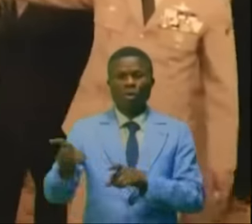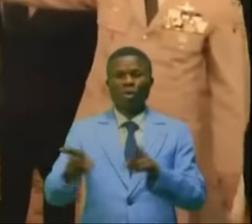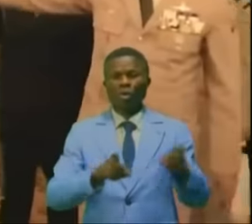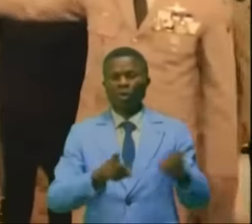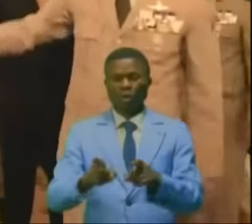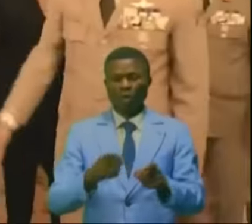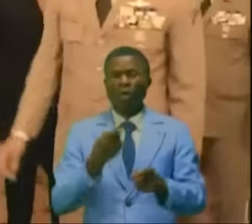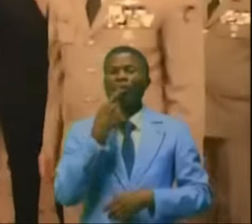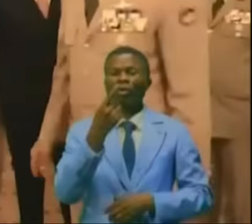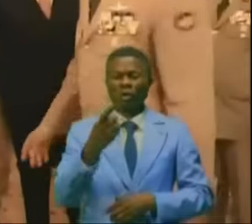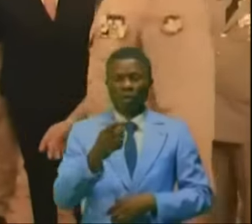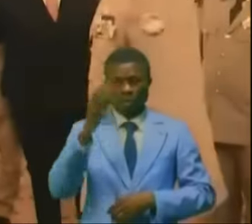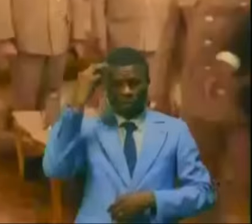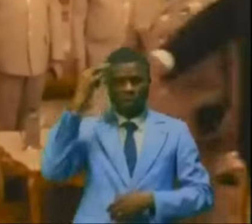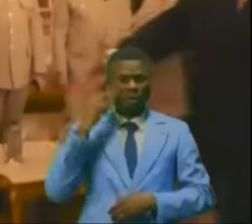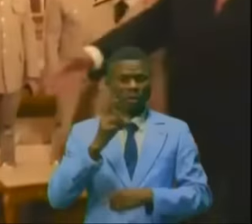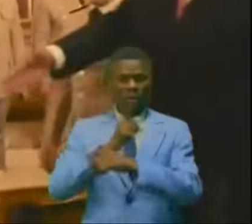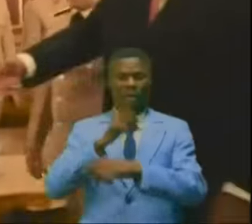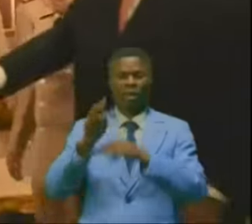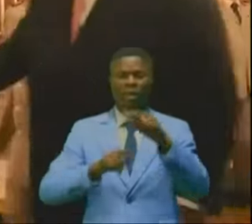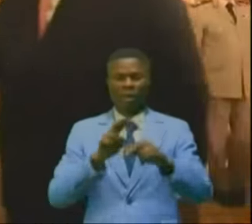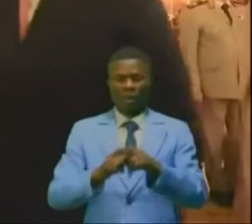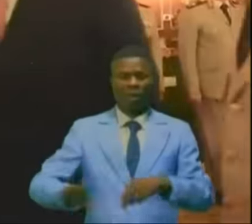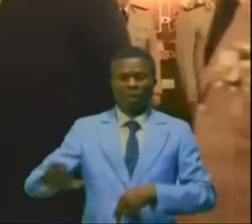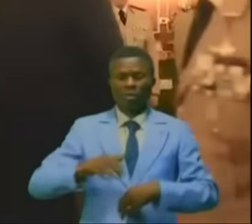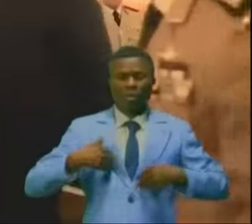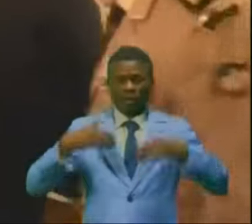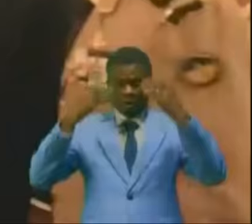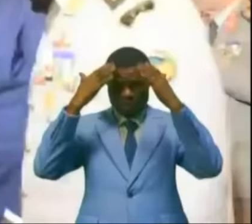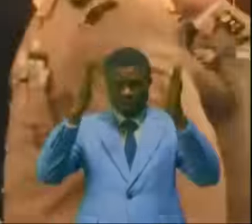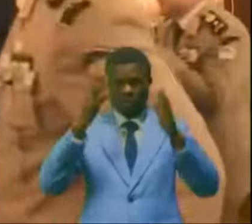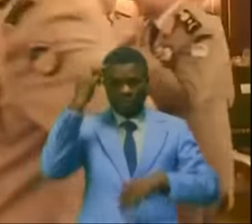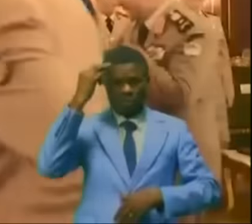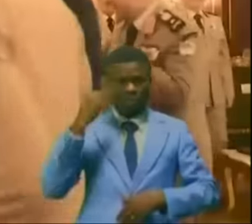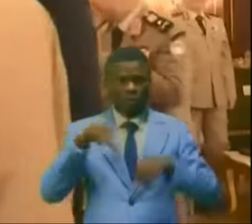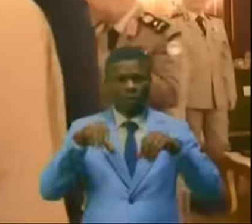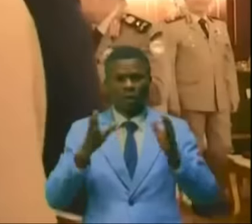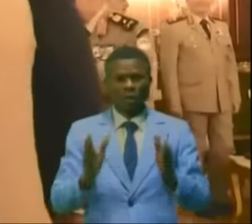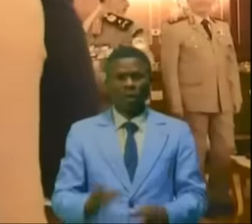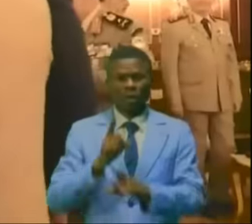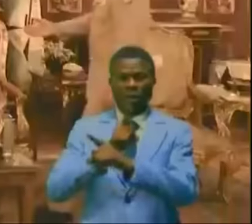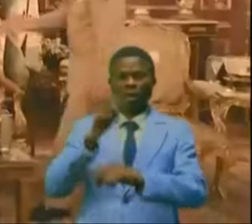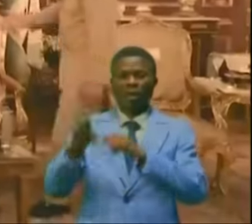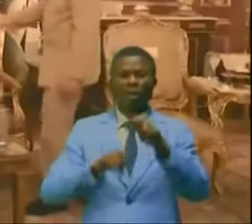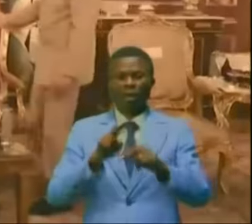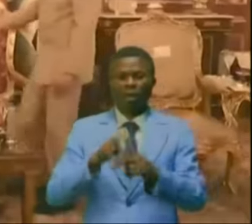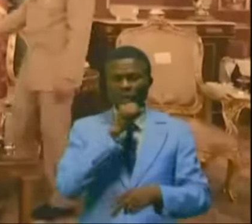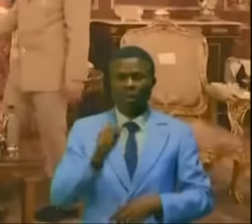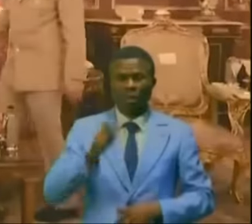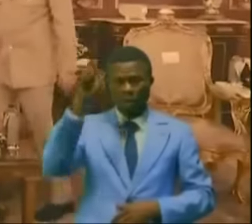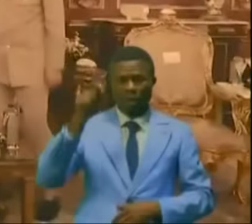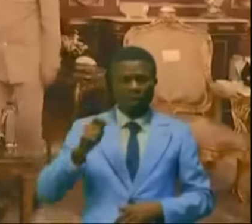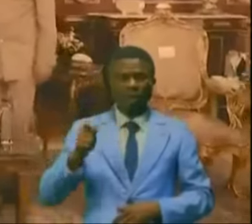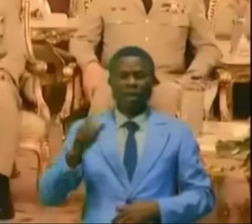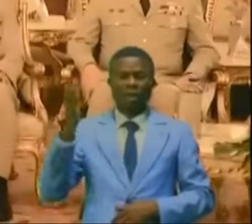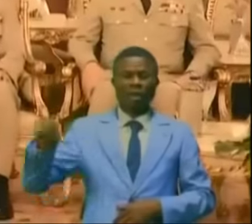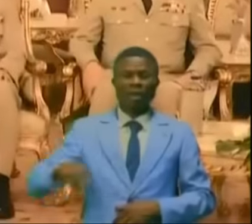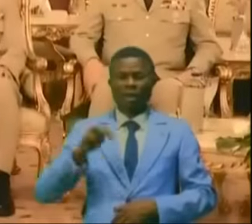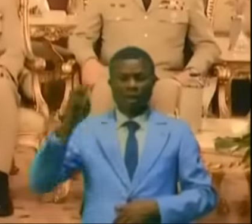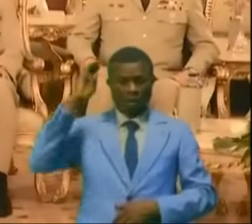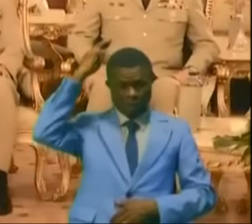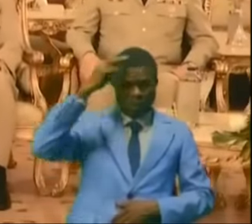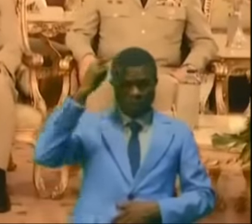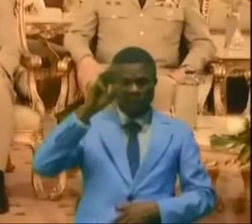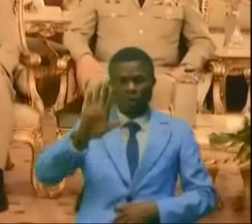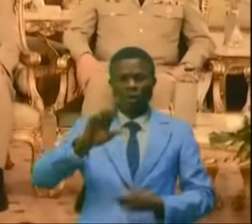a indiqué le ministre de la Défense égyptienne. Le ministre congolais de la Défense nationale, Jean-Pierre Bemba Gombo, et